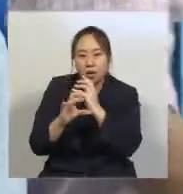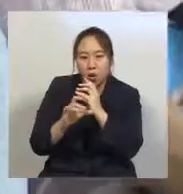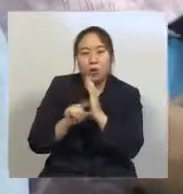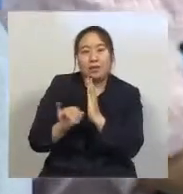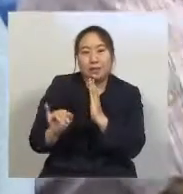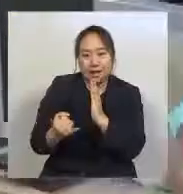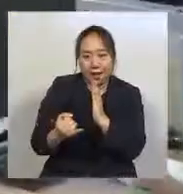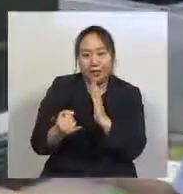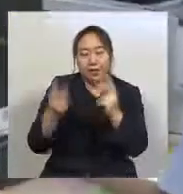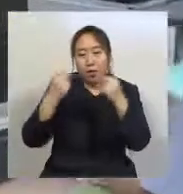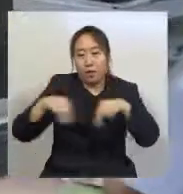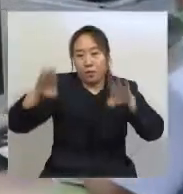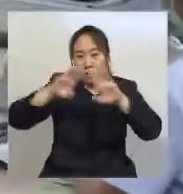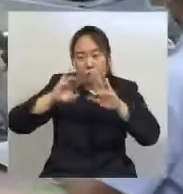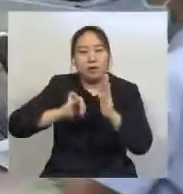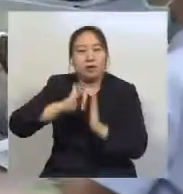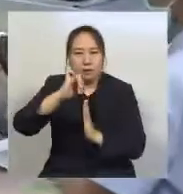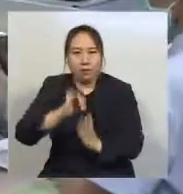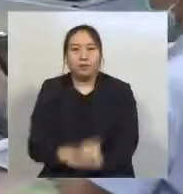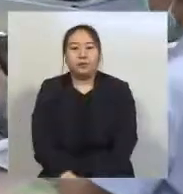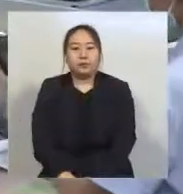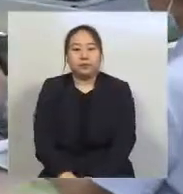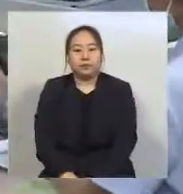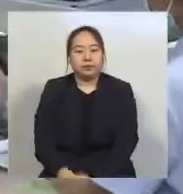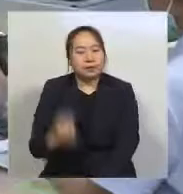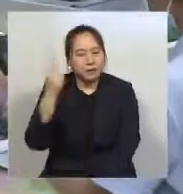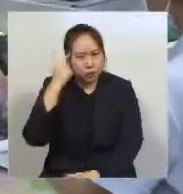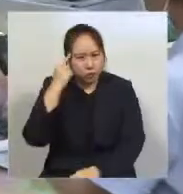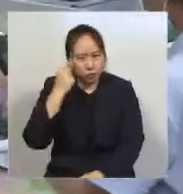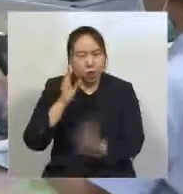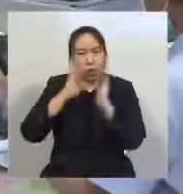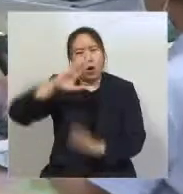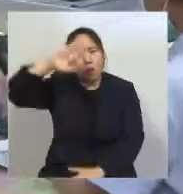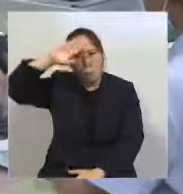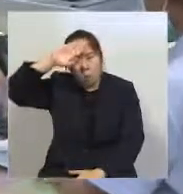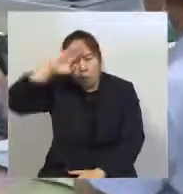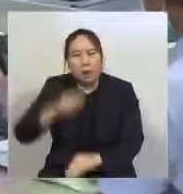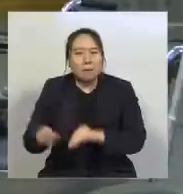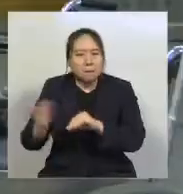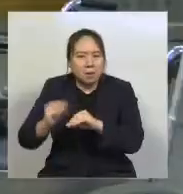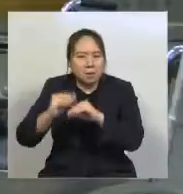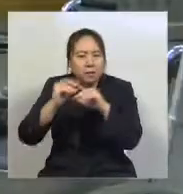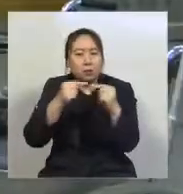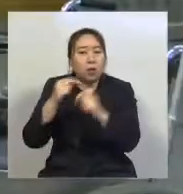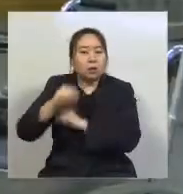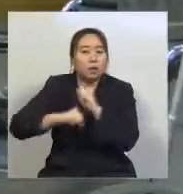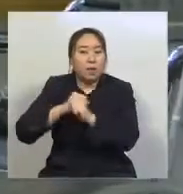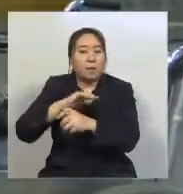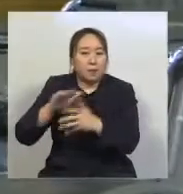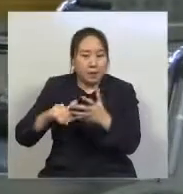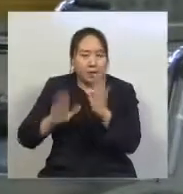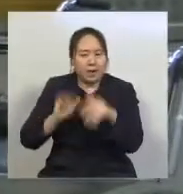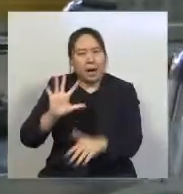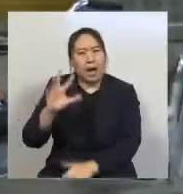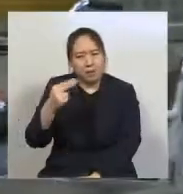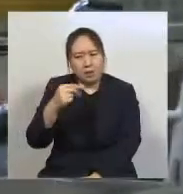รีนครปฐมและก็เชียงใหม่ตามลำดับค่ะก็คาดการณ์ว่าจะมีผู้ป่วยเพิ่มขึ้นอย่างต่อเนื่องจนถึงปลายปีประมาณ 50,000 ถึง 60,000